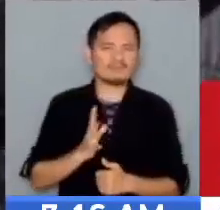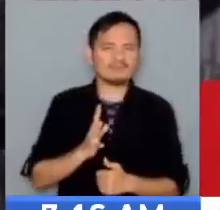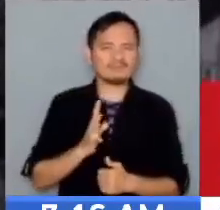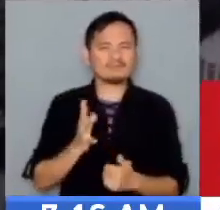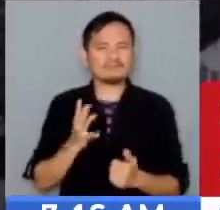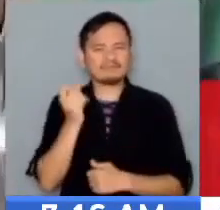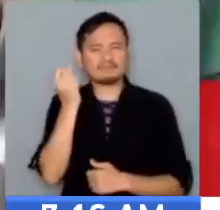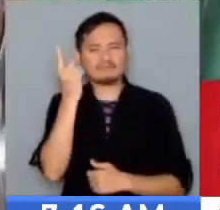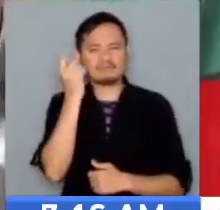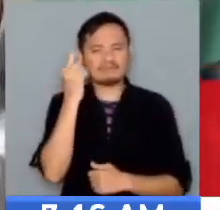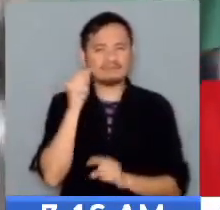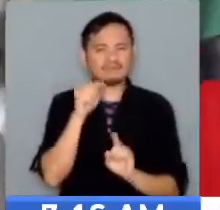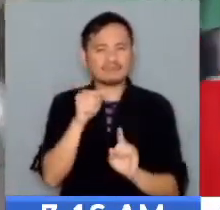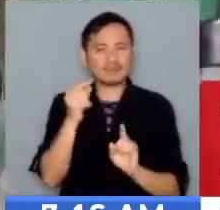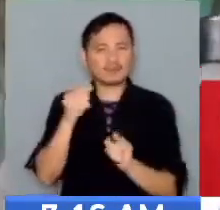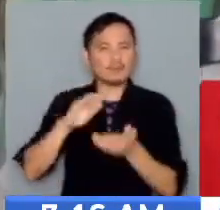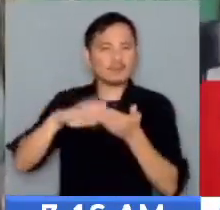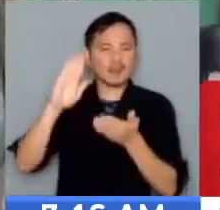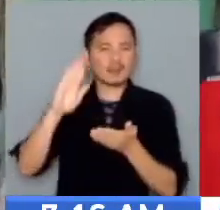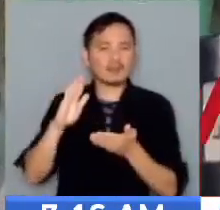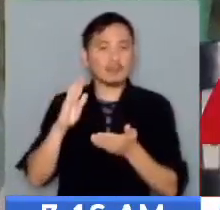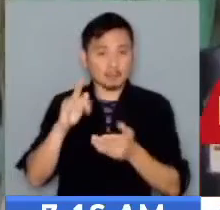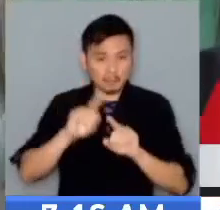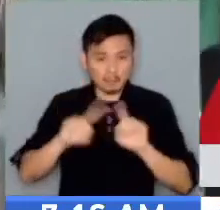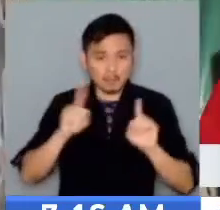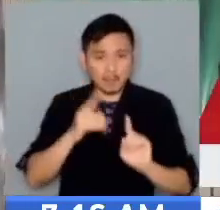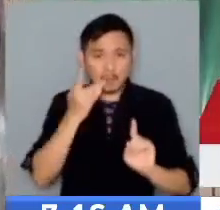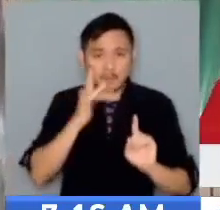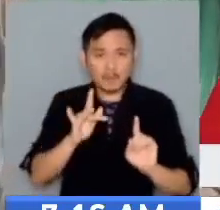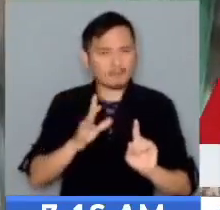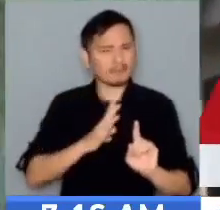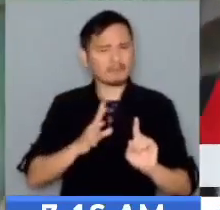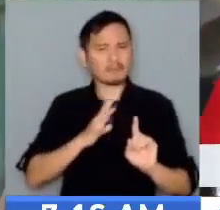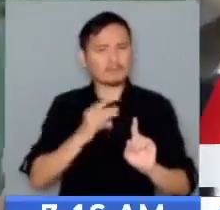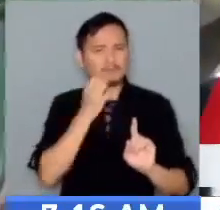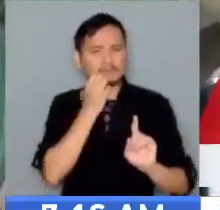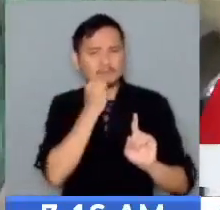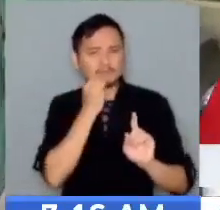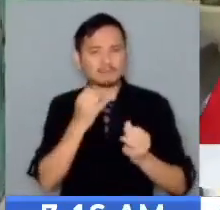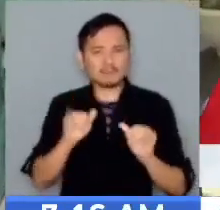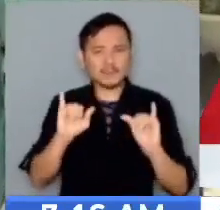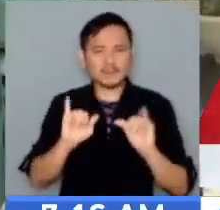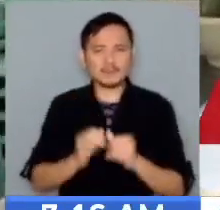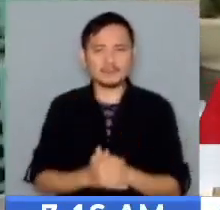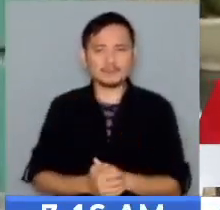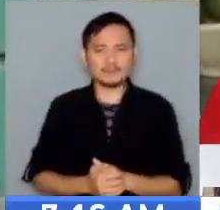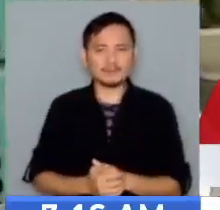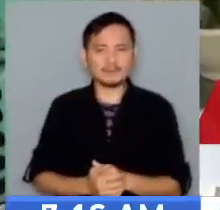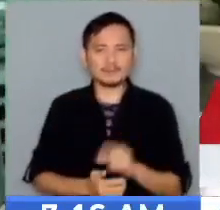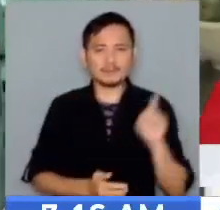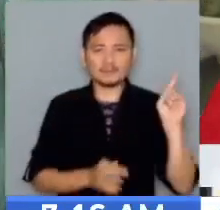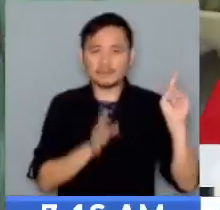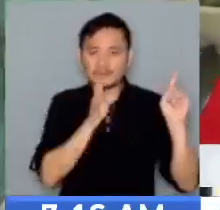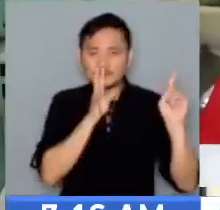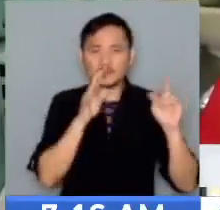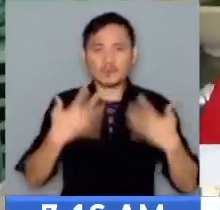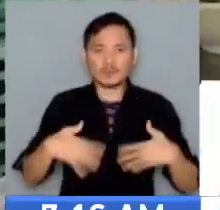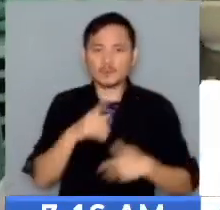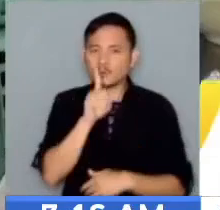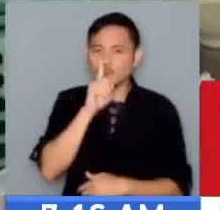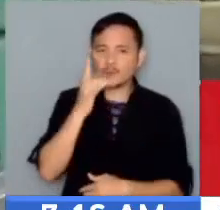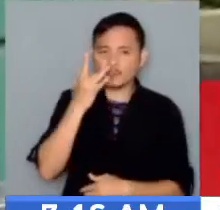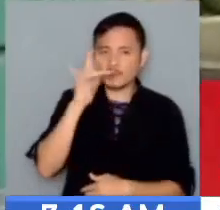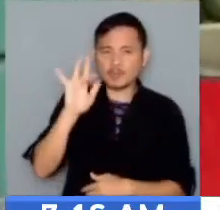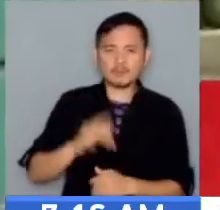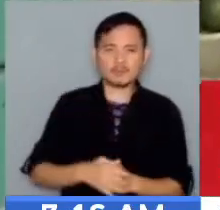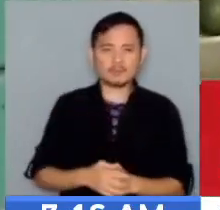lasa nito. Actually, mas masarap kumpara sa iba. Tsaka matagal na rin kumakain dito. At tsaka